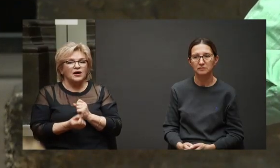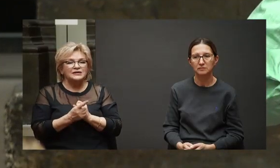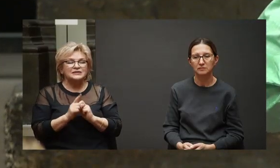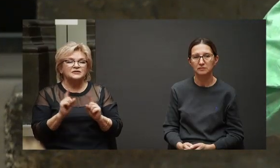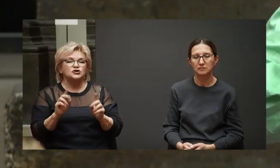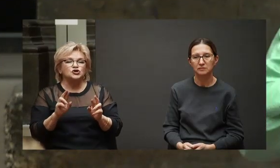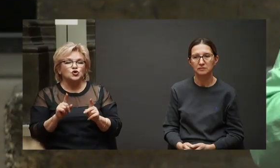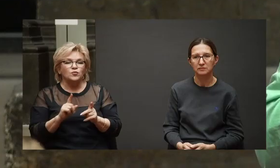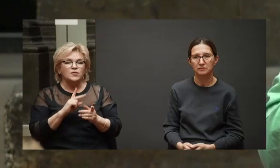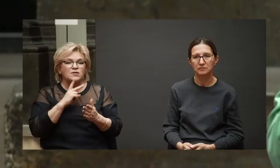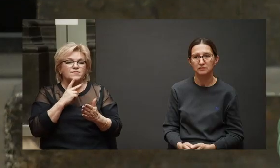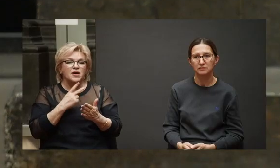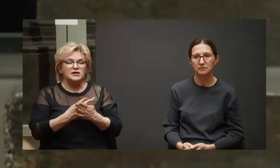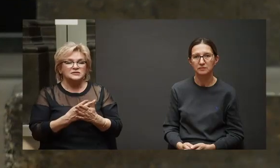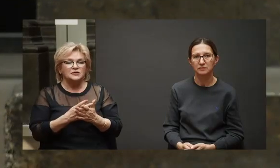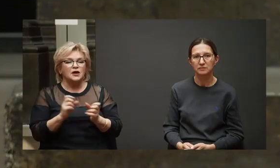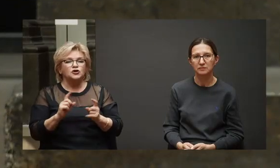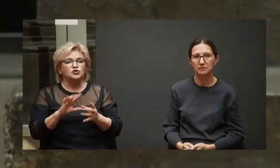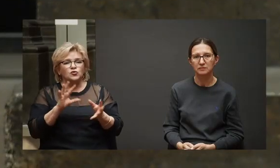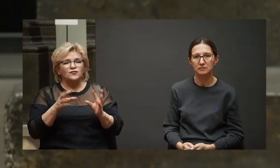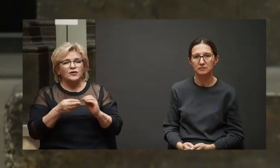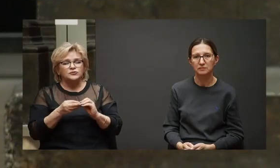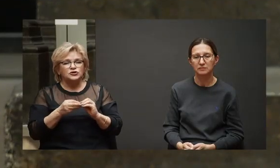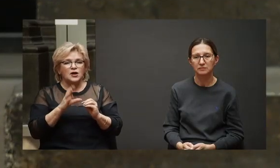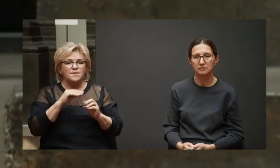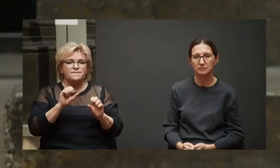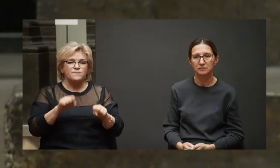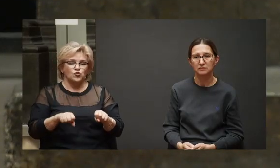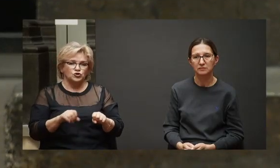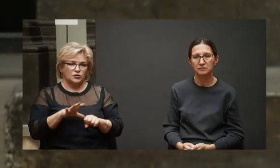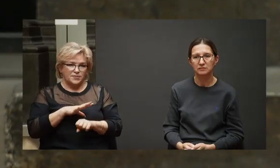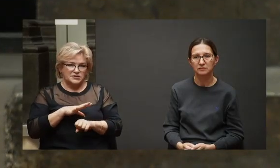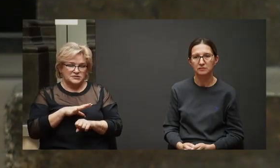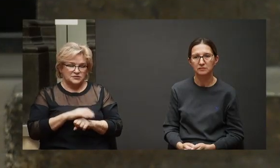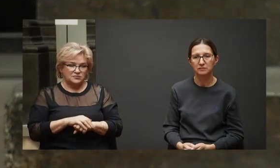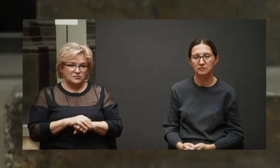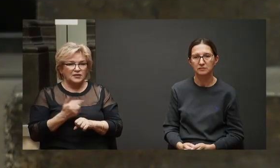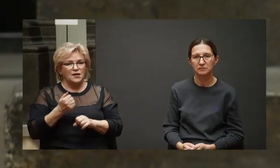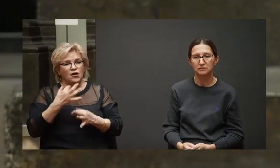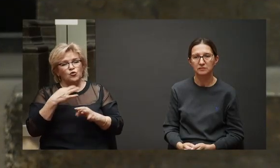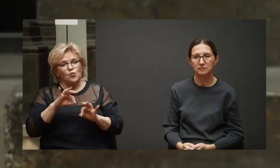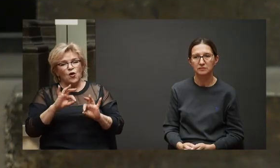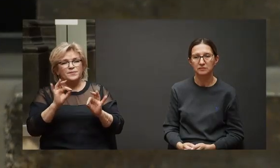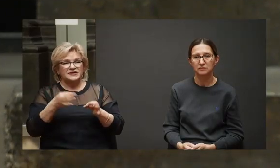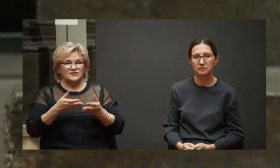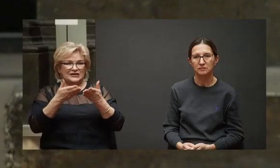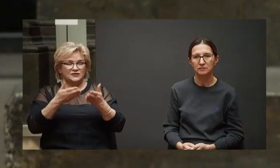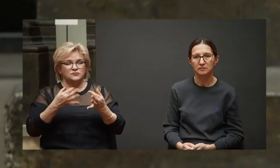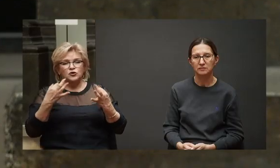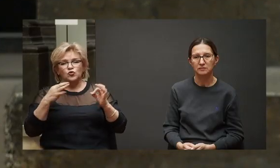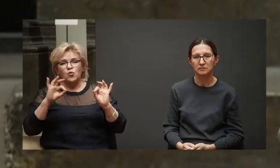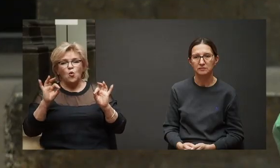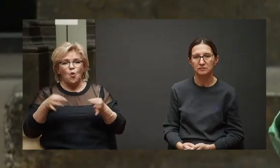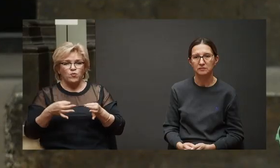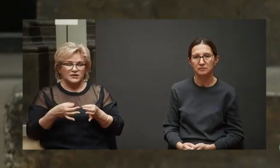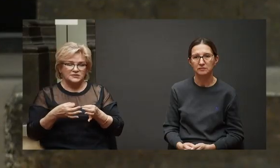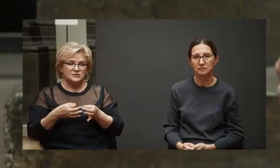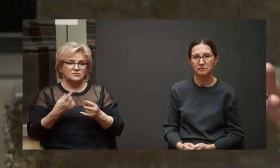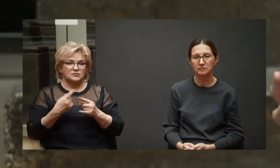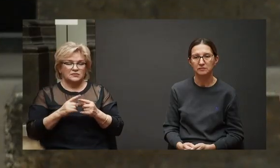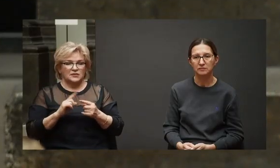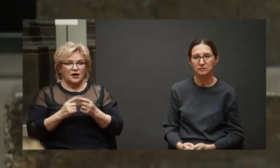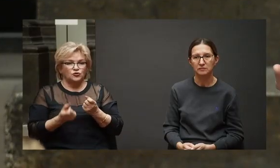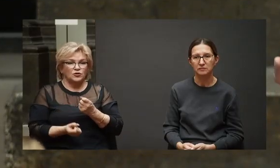для того, чтобы показать, а что вообще может быть. Да, любое произведение искусства, любой образ,